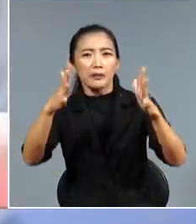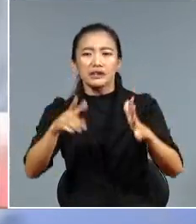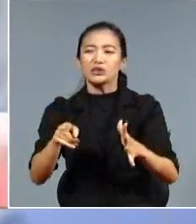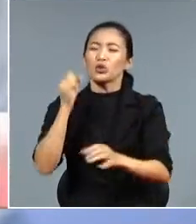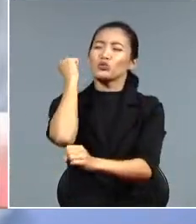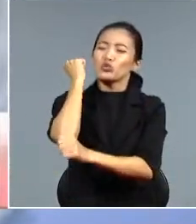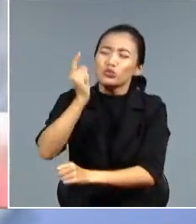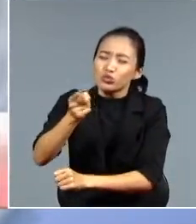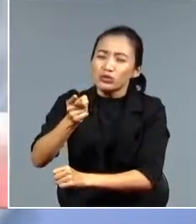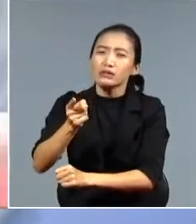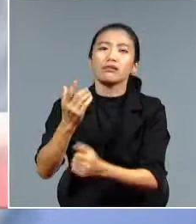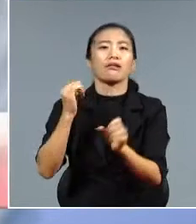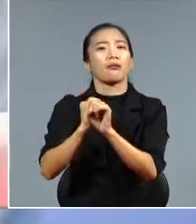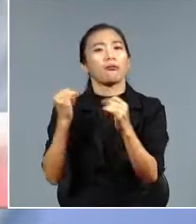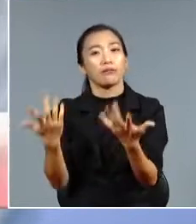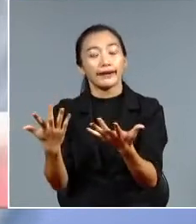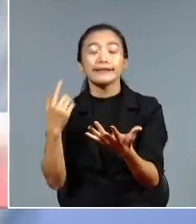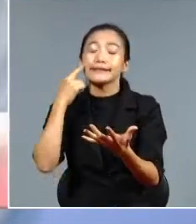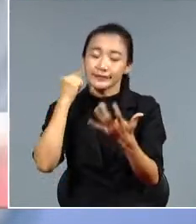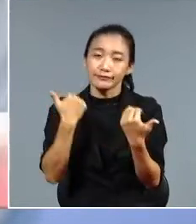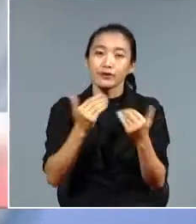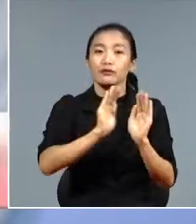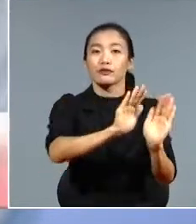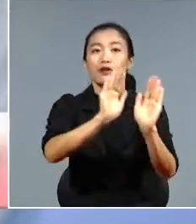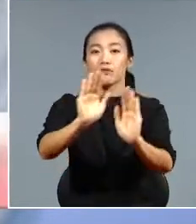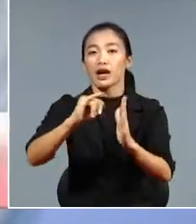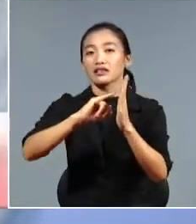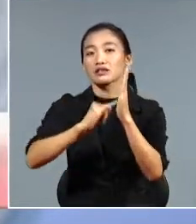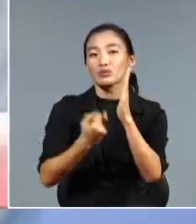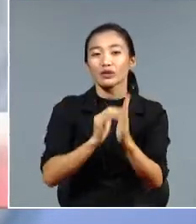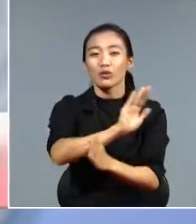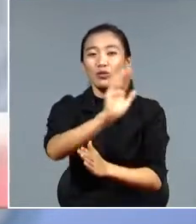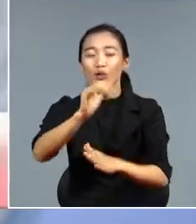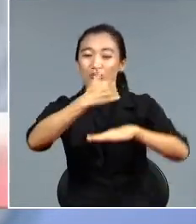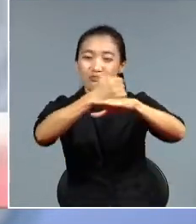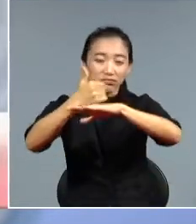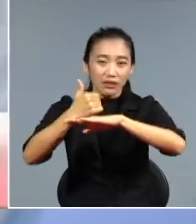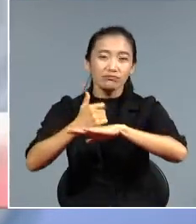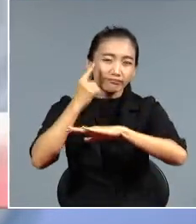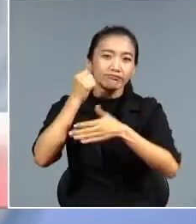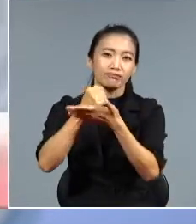ฉะนั้นก็คงจะต้องฝากทางจังหวัดด้วยในหลายๆที่นะครับเพราะไม่ได้มีเรื่องนี้เรื่องเดียวนะครับ